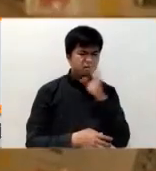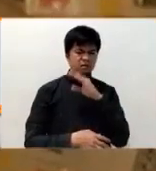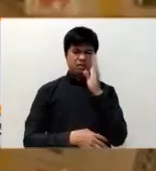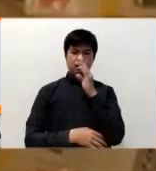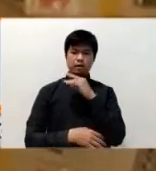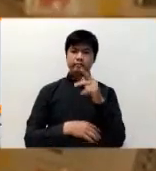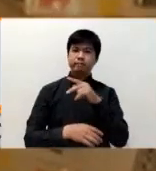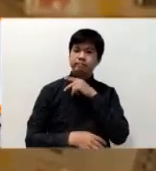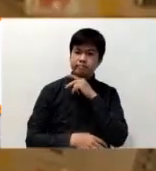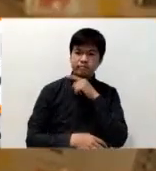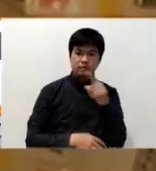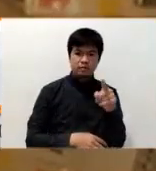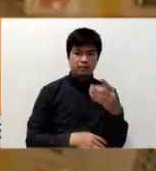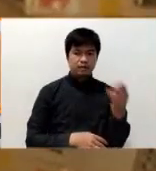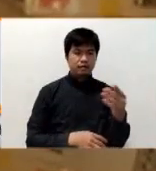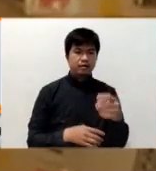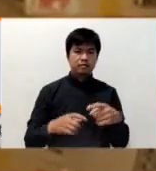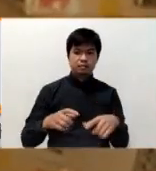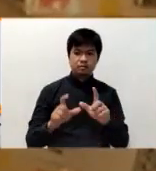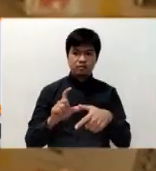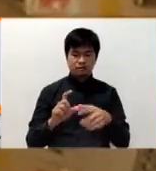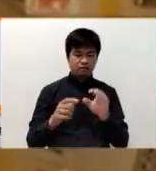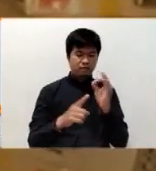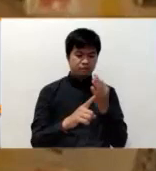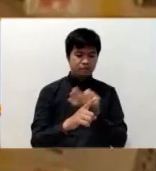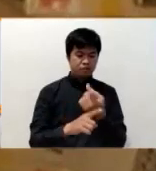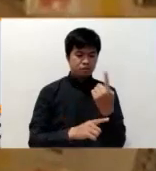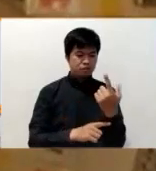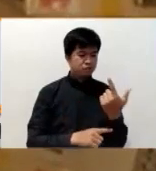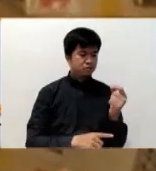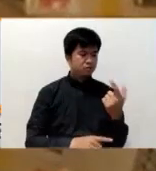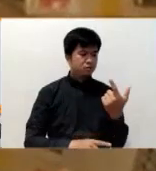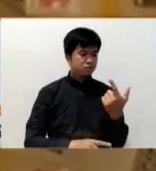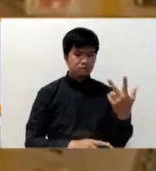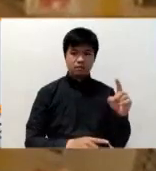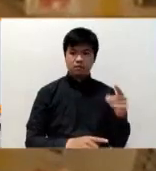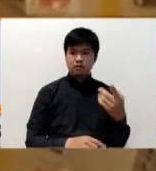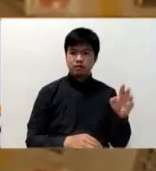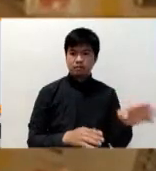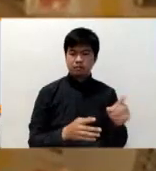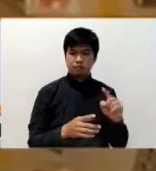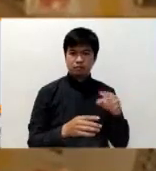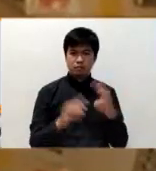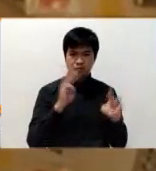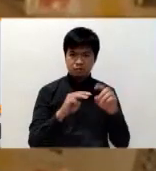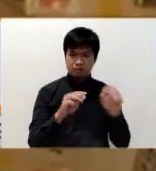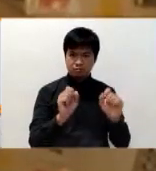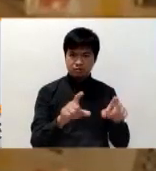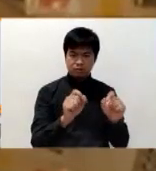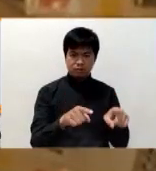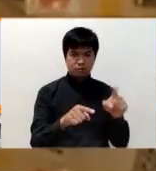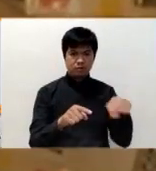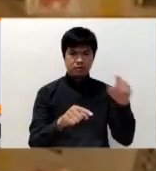ito. Ang expiry date, February 1, 2023. Pero pinangangambahan na yung mga ganitong klaseng karne na ibebenta pa rin sa palengke sa